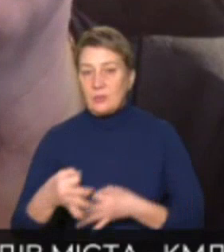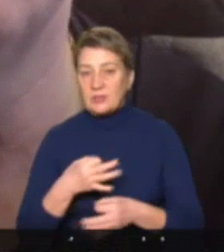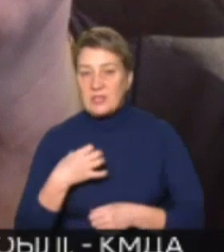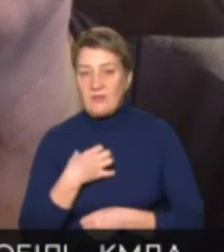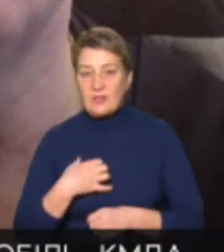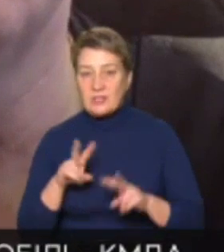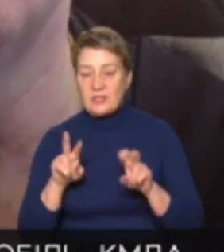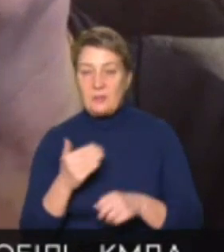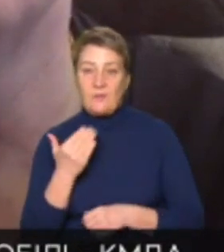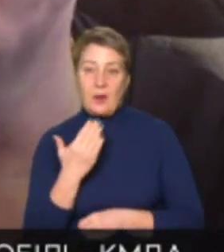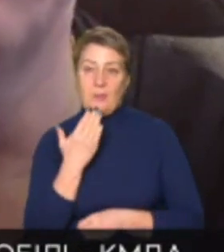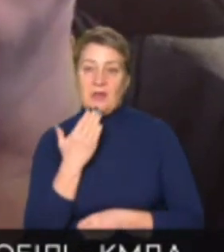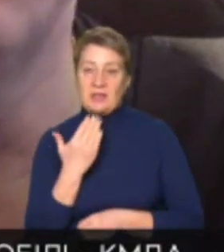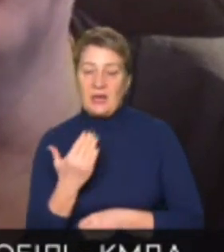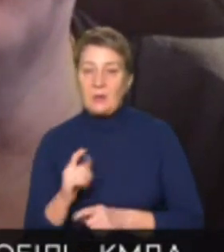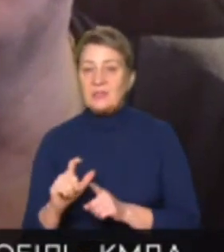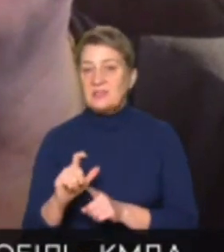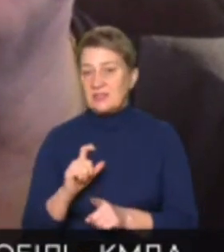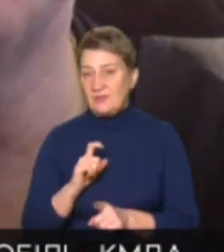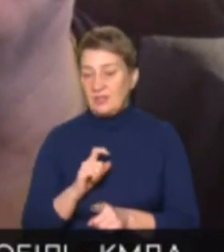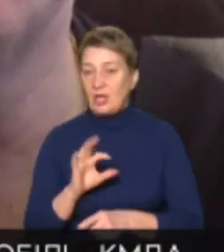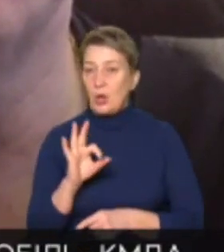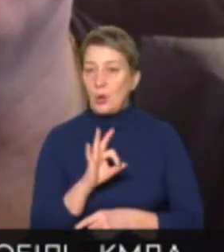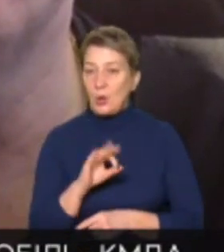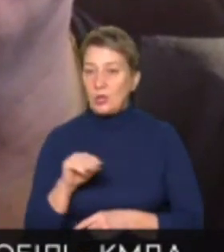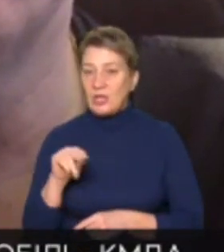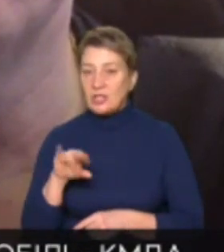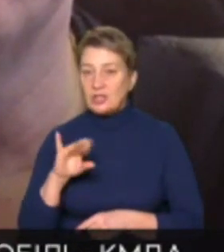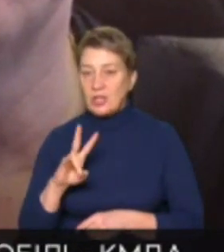тем. Вам дякуємо за відповіді. Олег Жданов, Військовий експерт, доєднується до нашого ефіру.